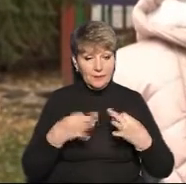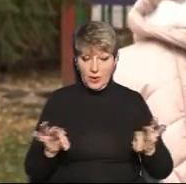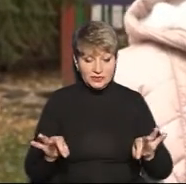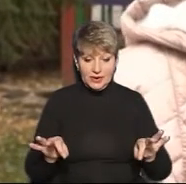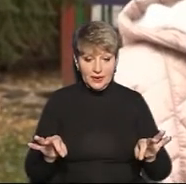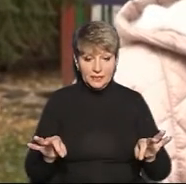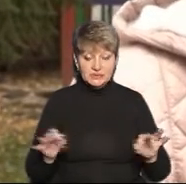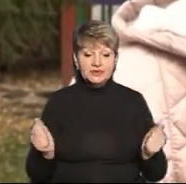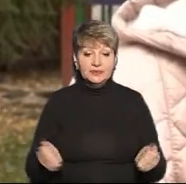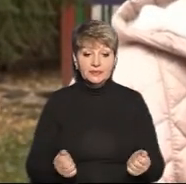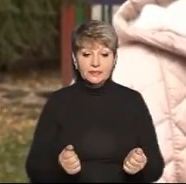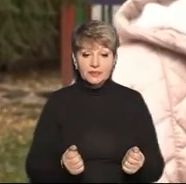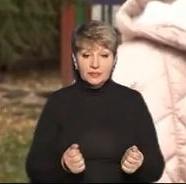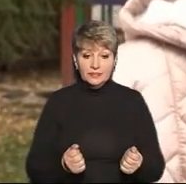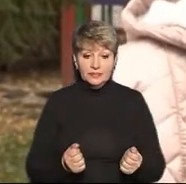не пускаються.